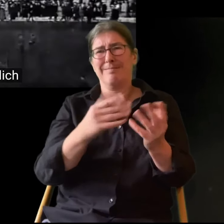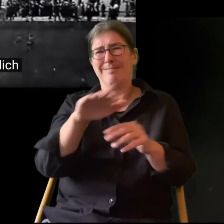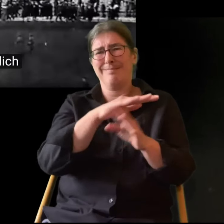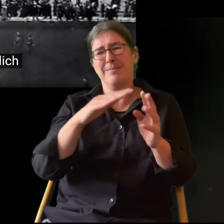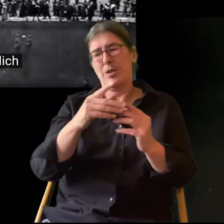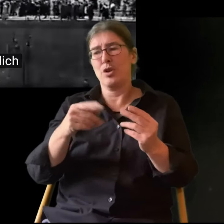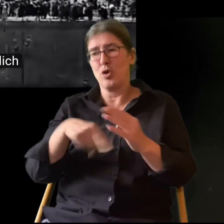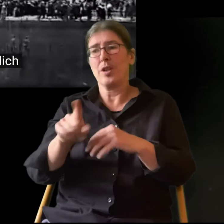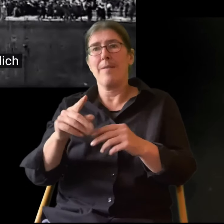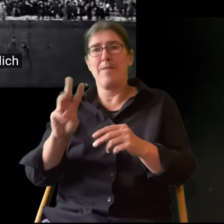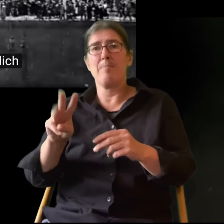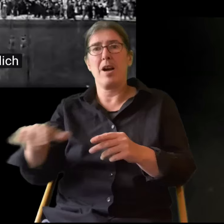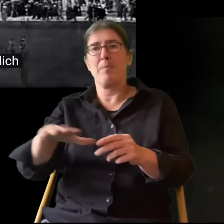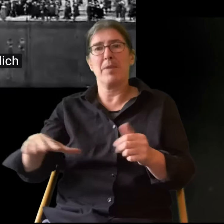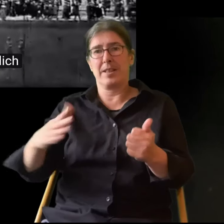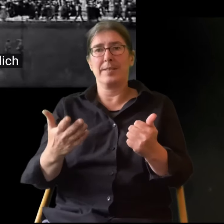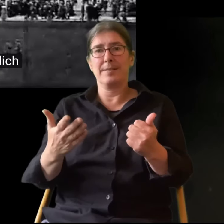allein verantwortlich für diesen Krieg.